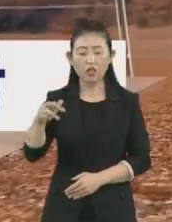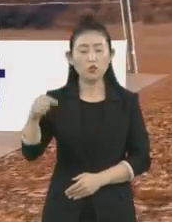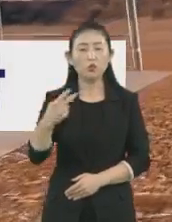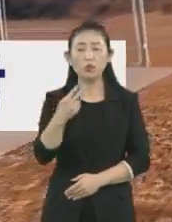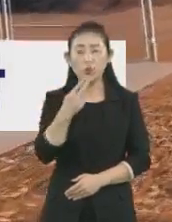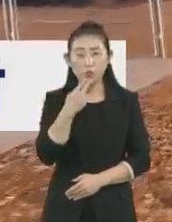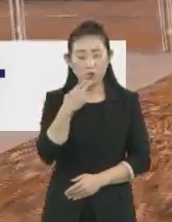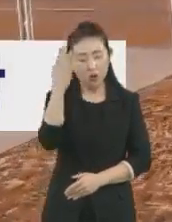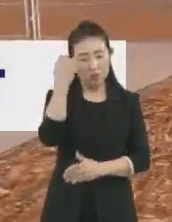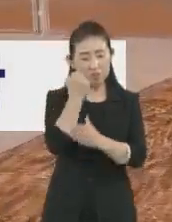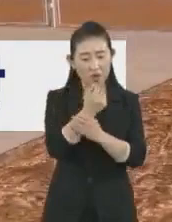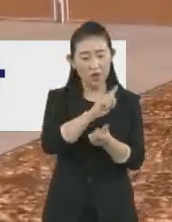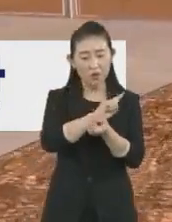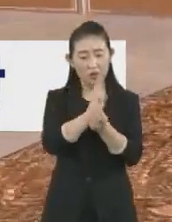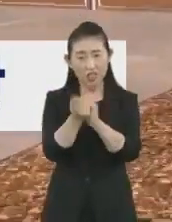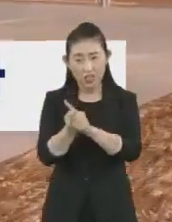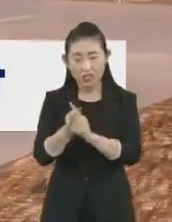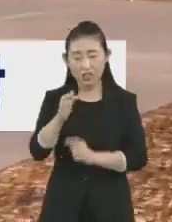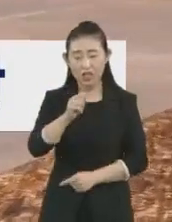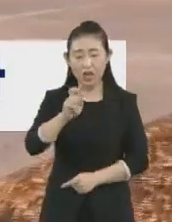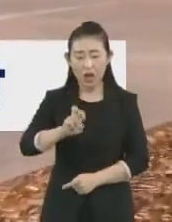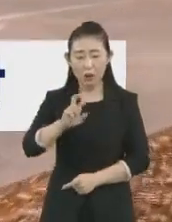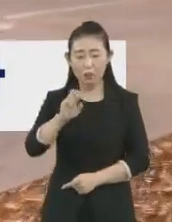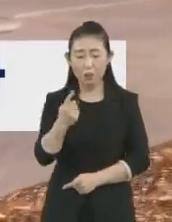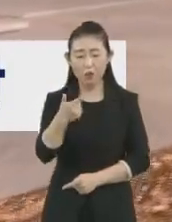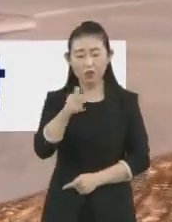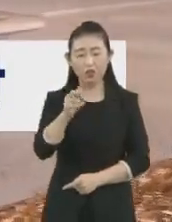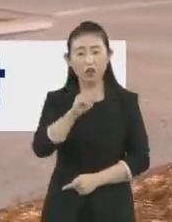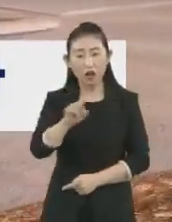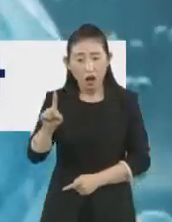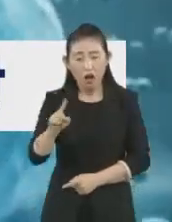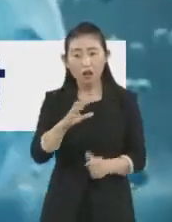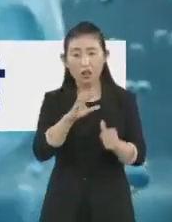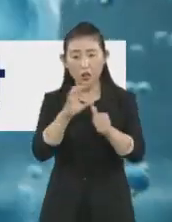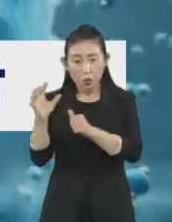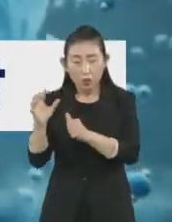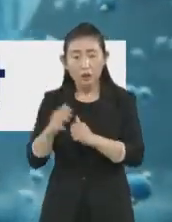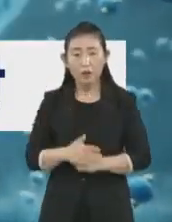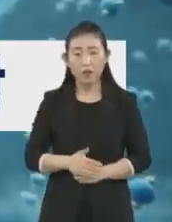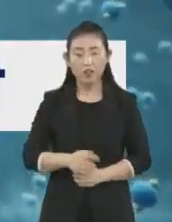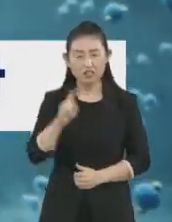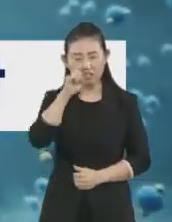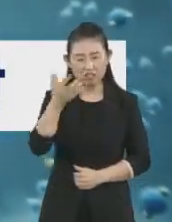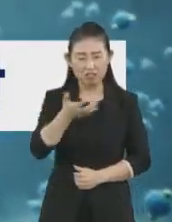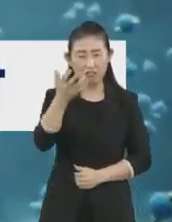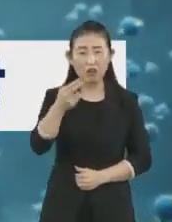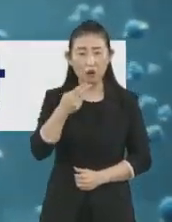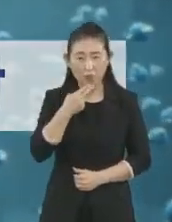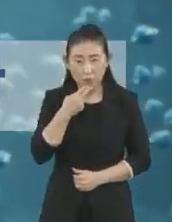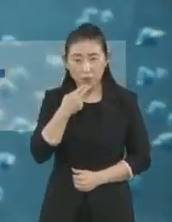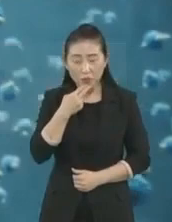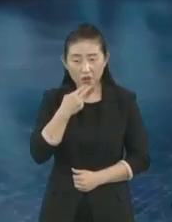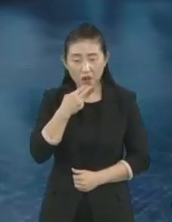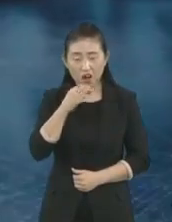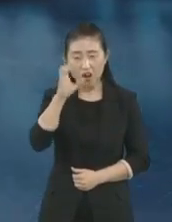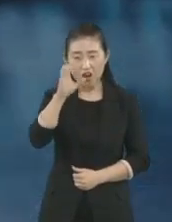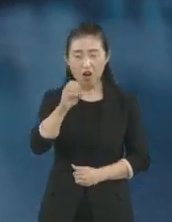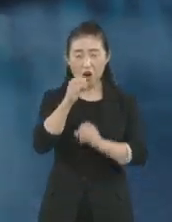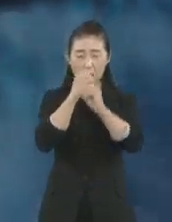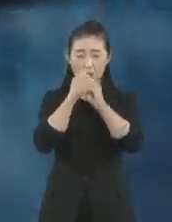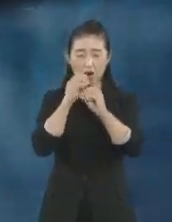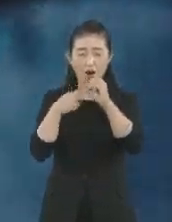대체하면 그만큼 이산화탄소 발생이 줄어 탄소 중립을 실현하기에 유리합니다. 액체로